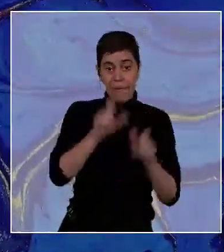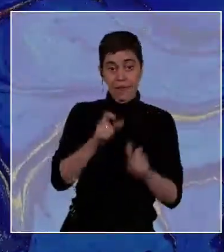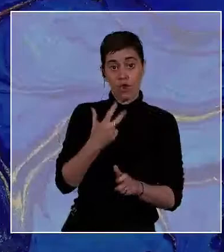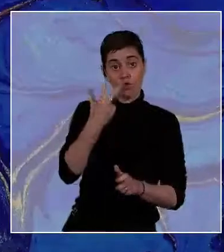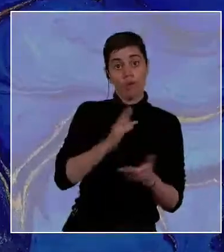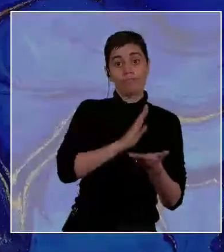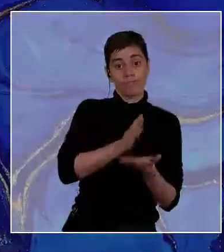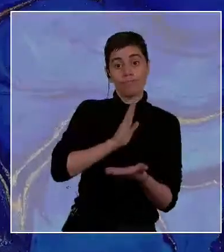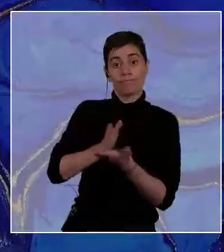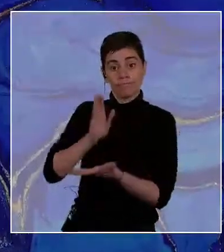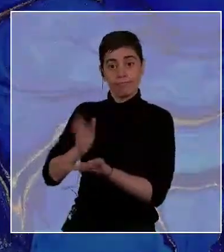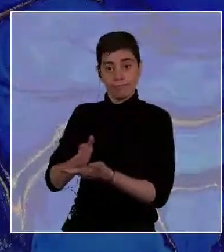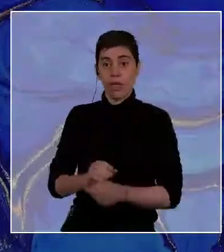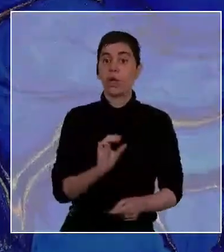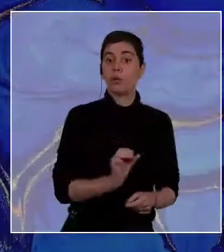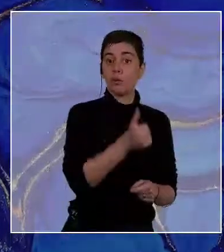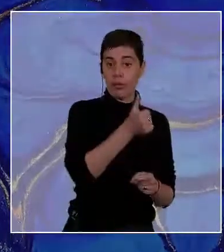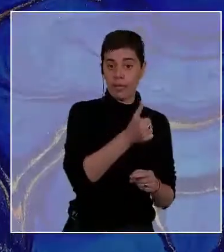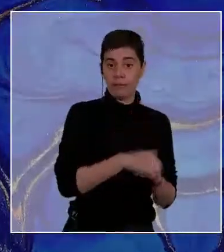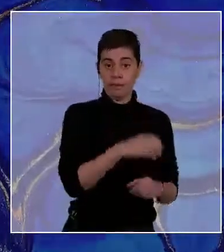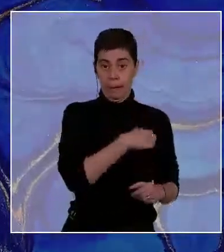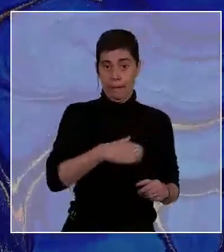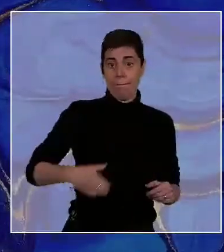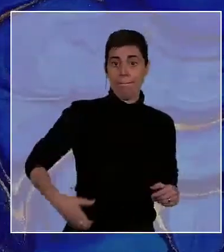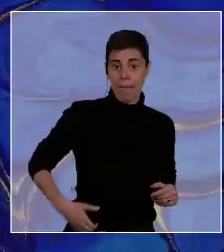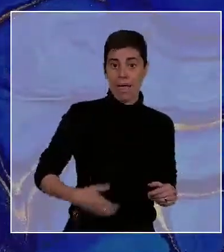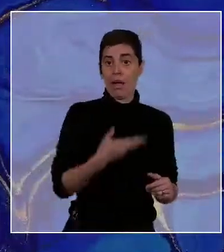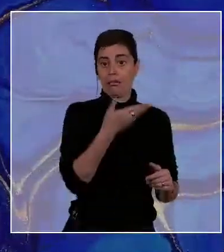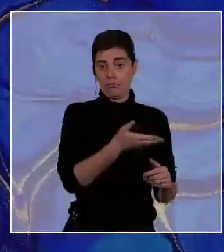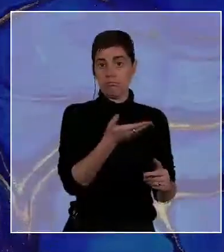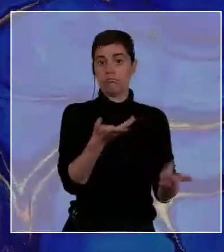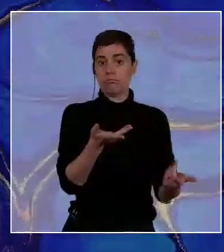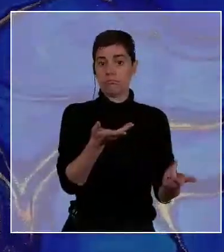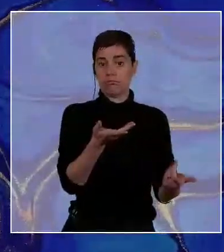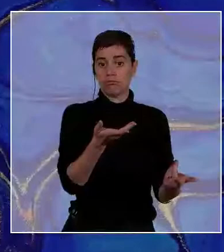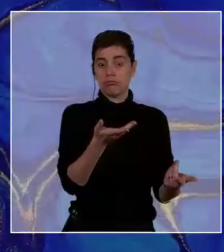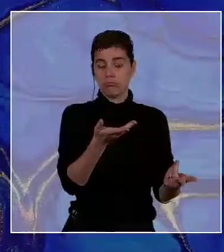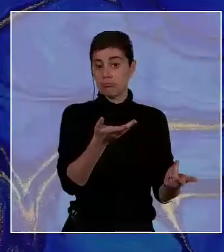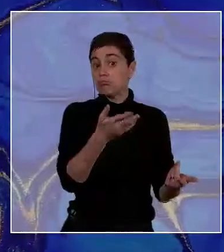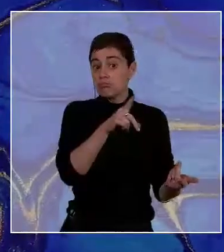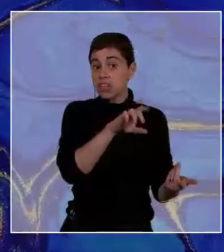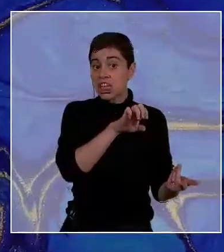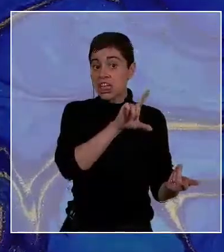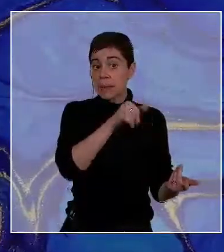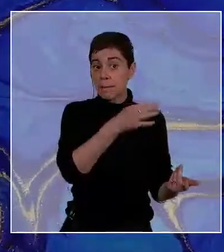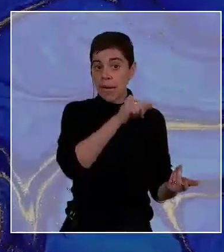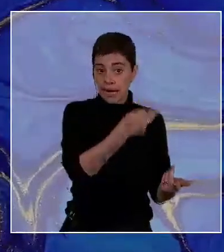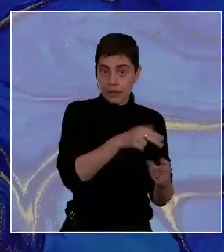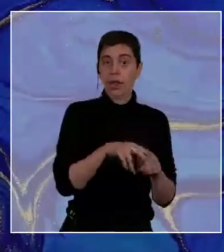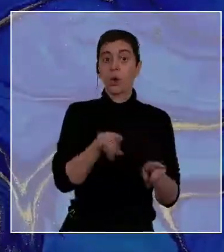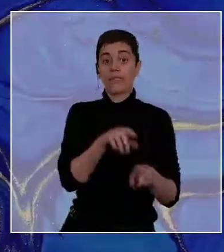matin. Manuel De Arroyo, maire de Quélimane, Andy Burnham, le maire du Grand